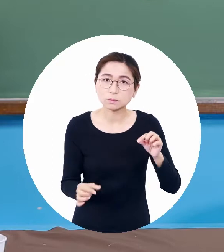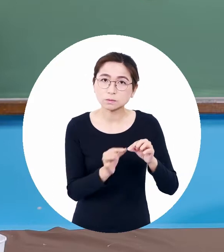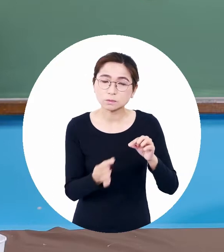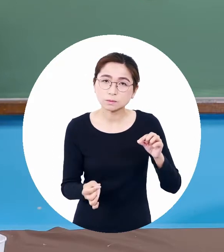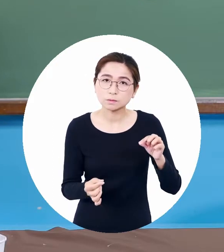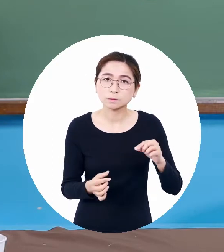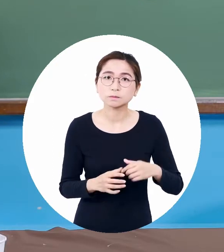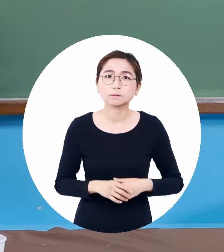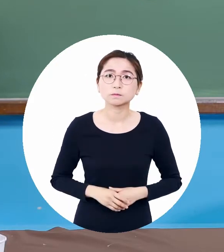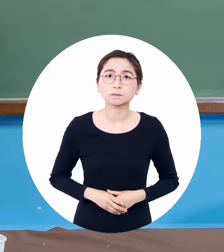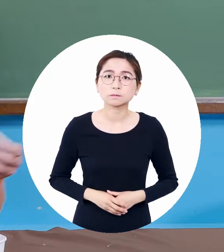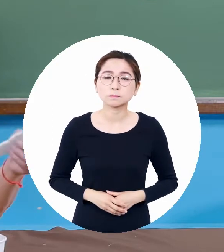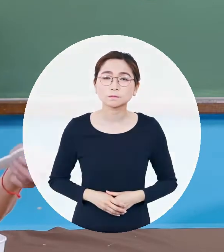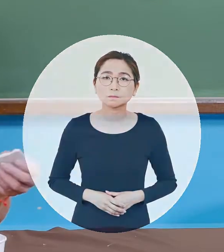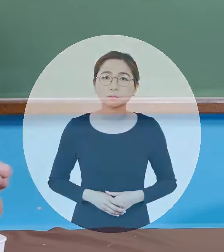嗰啲